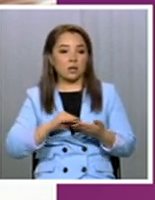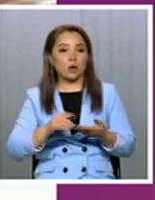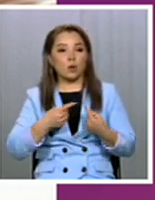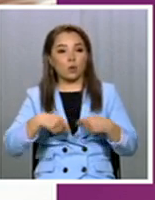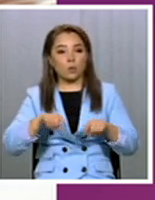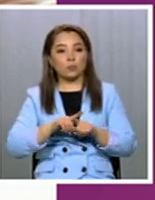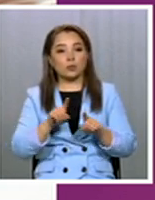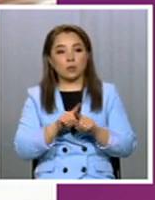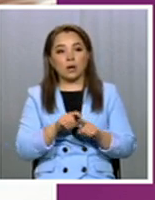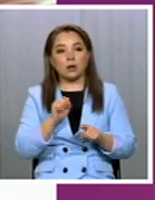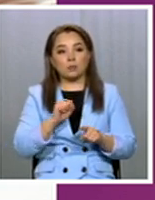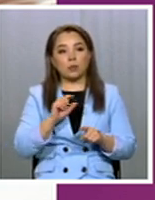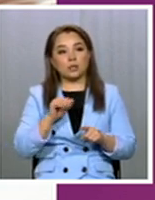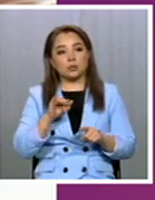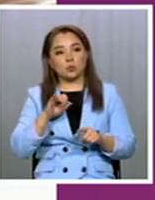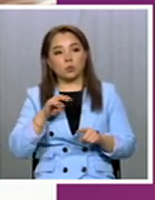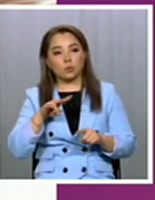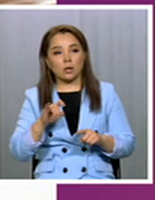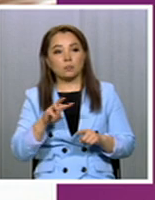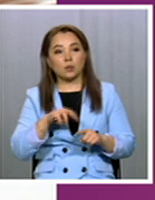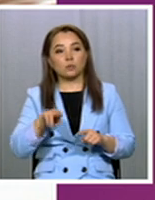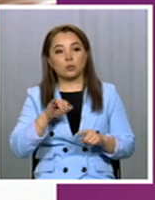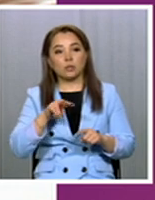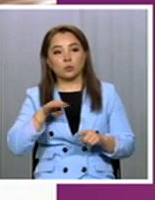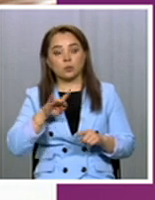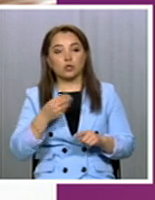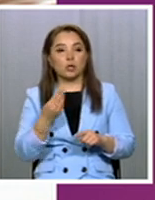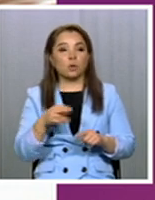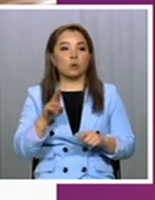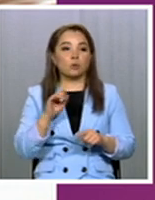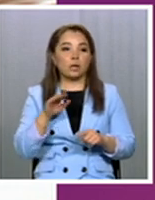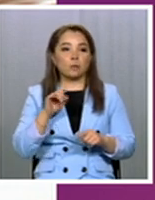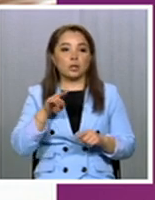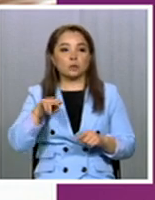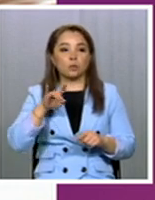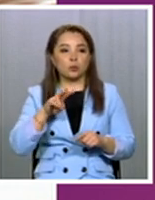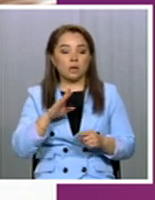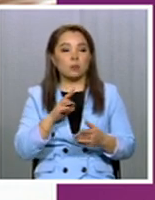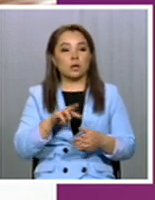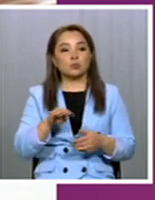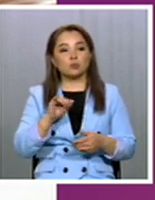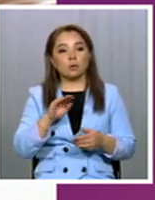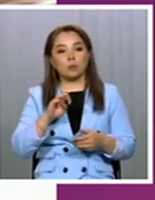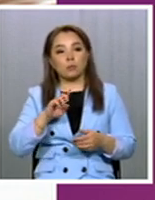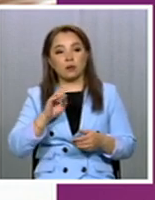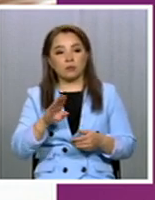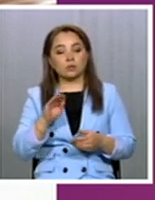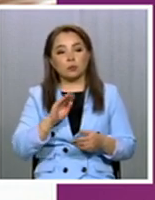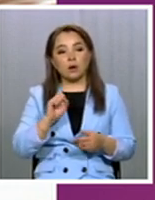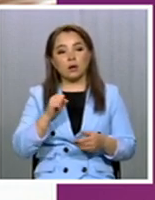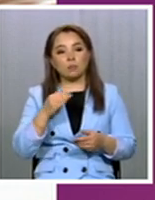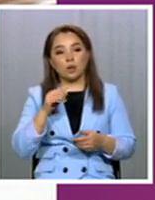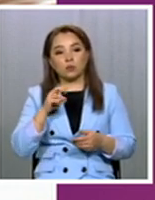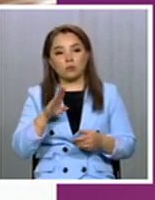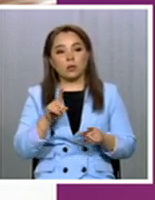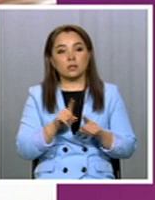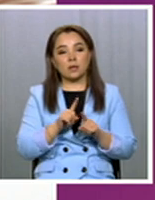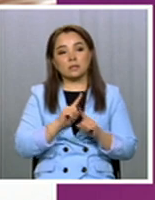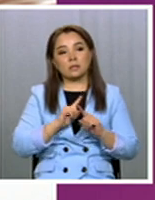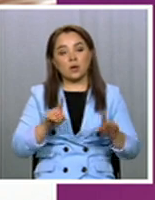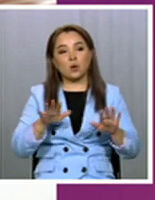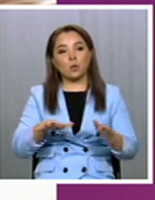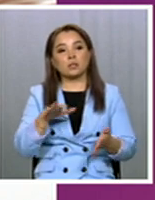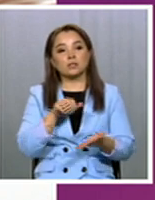Ахмет Байтұрсынұлы, Міржақып Дулатұлы, Шәкәрім Құдайбердіұлы, Мағжан Жұмабаев, Жүсіпбек Аймауытов ерекше орын